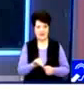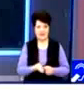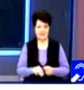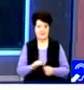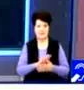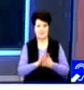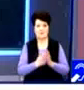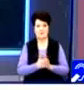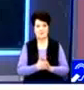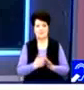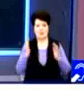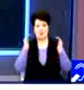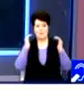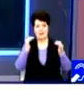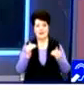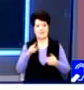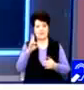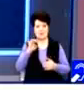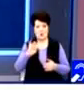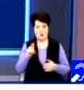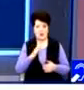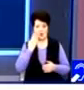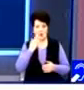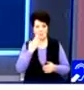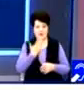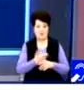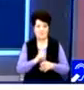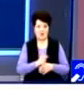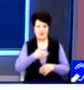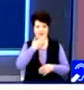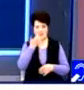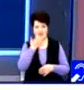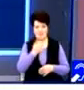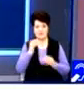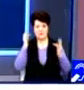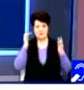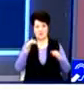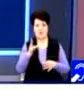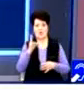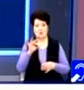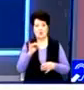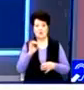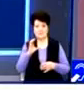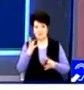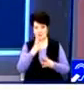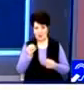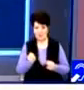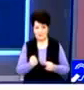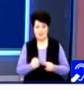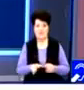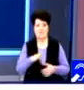condițiile unui cer mai mult acoperit de nori și în România vremea va fi foarte caldă cerul variabil mai mult noros noaptea maximele vor